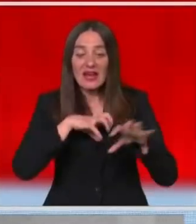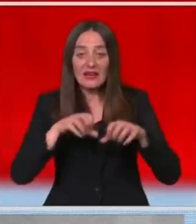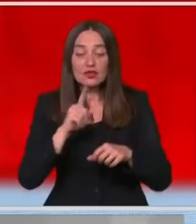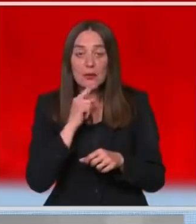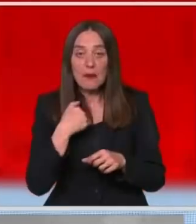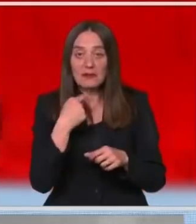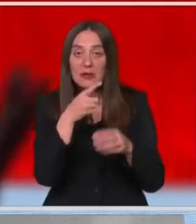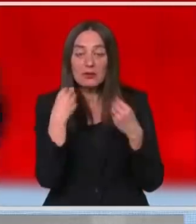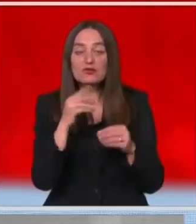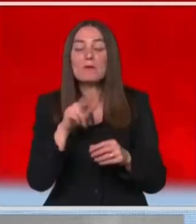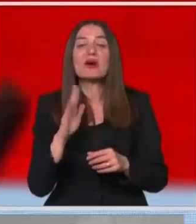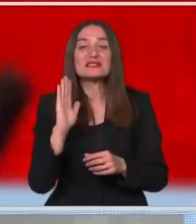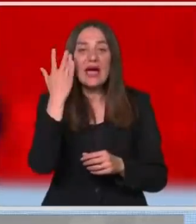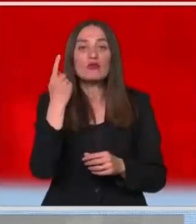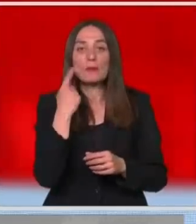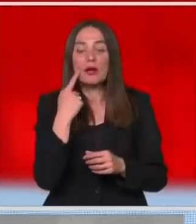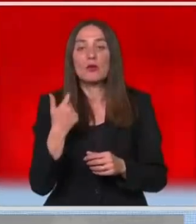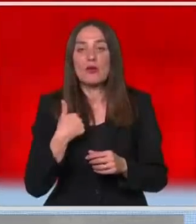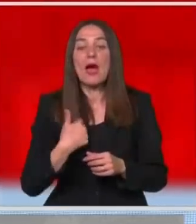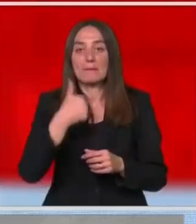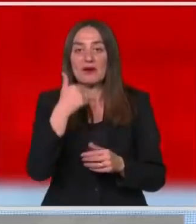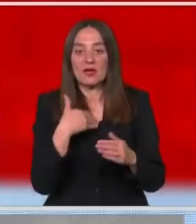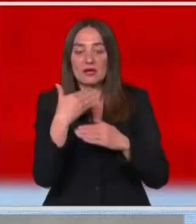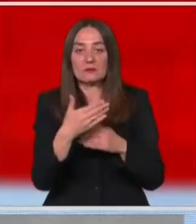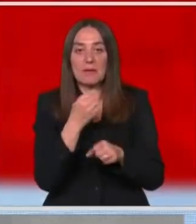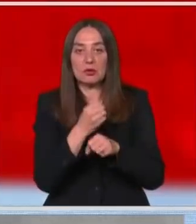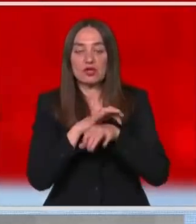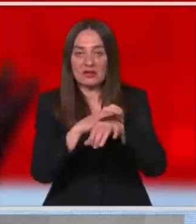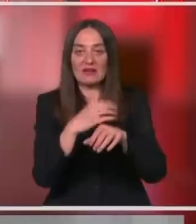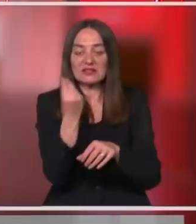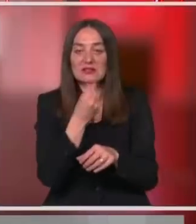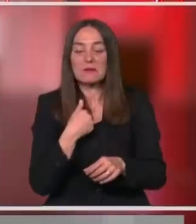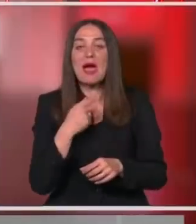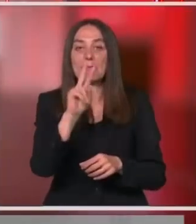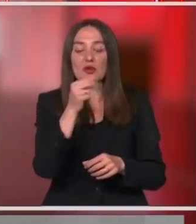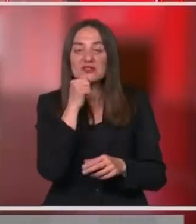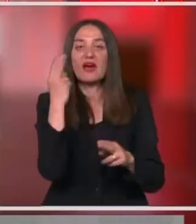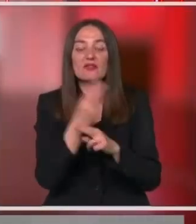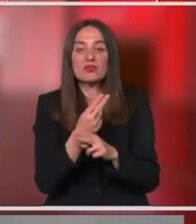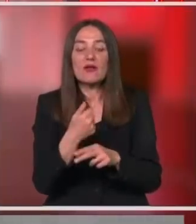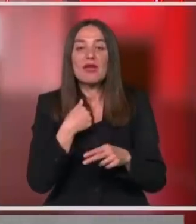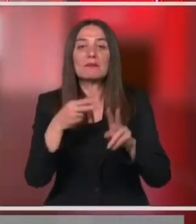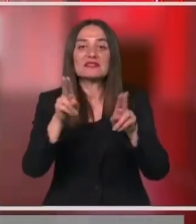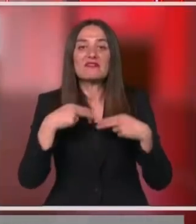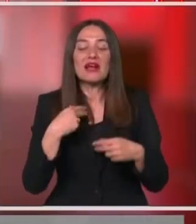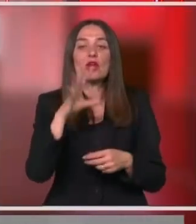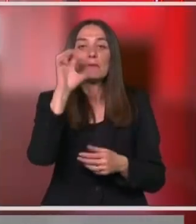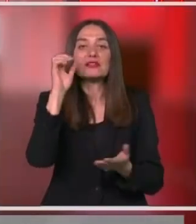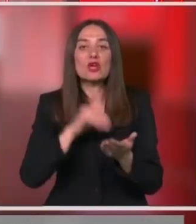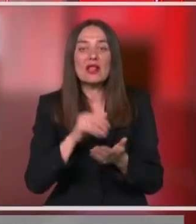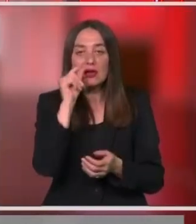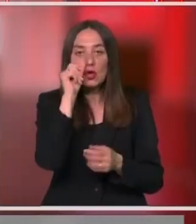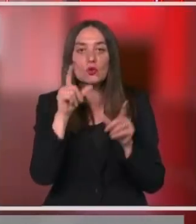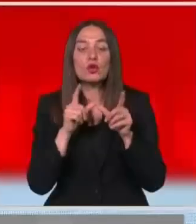pričamo, znači, mi imamo sjajnu priliku. Evo, ja prvi ispred poslodavaca Srbije pozivam, evo i državu, nama se vratilo 500.000 ljudi u